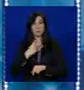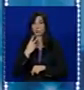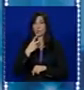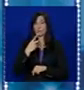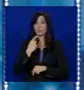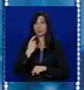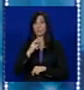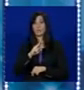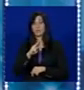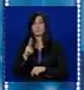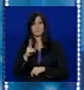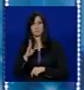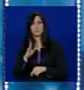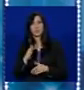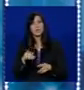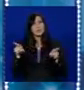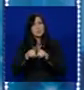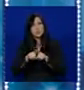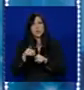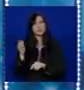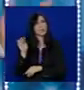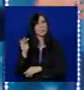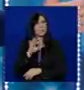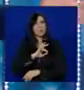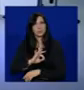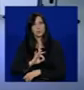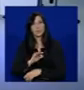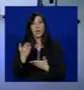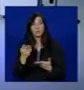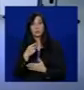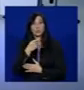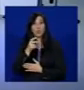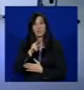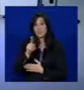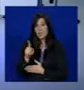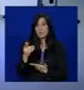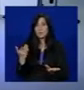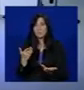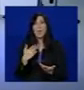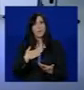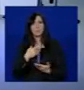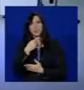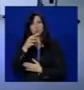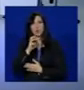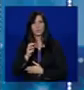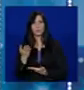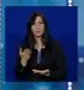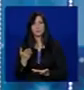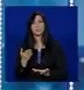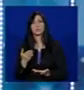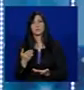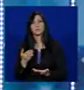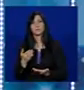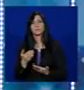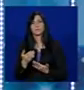121, същия ли ще бъде резултата? Ето, 121 ви казах, не имахте 130. Да, ма казахме ви, че не няма да е